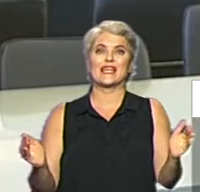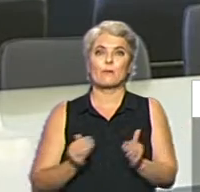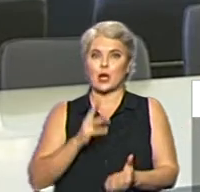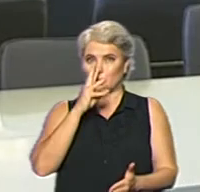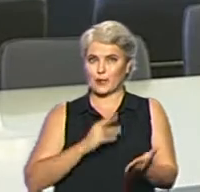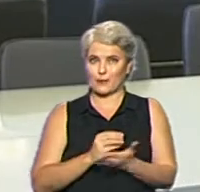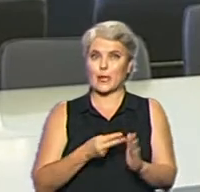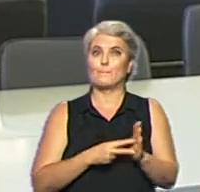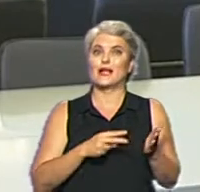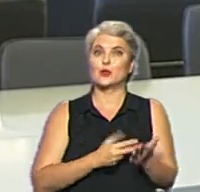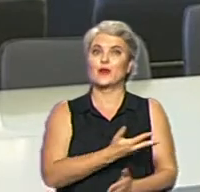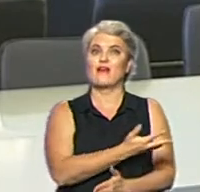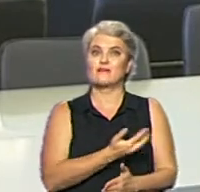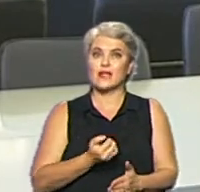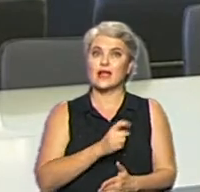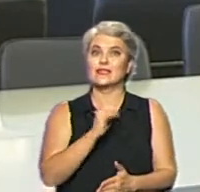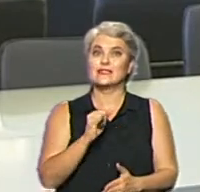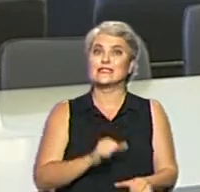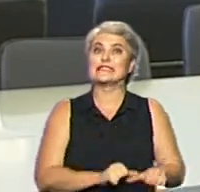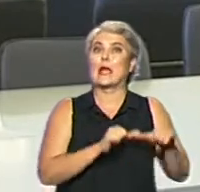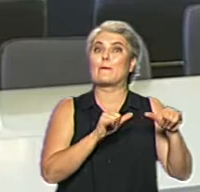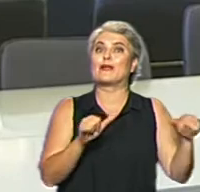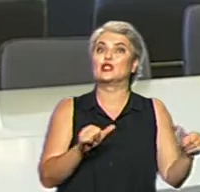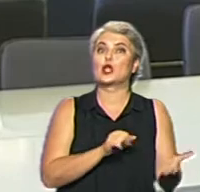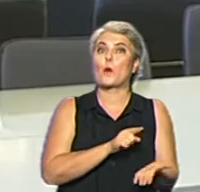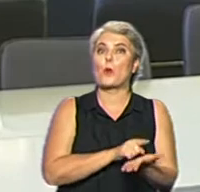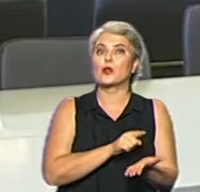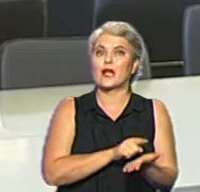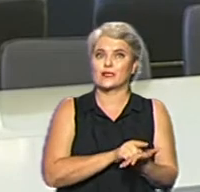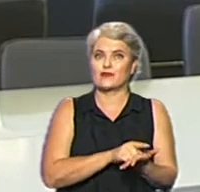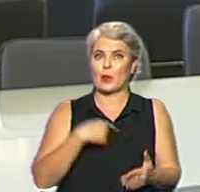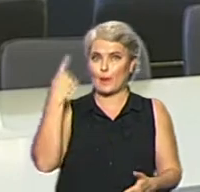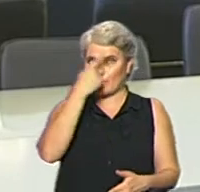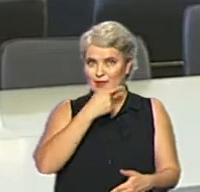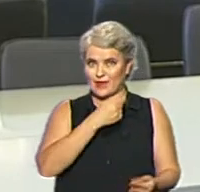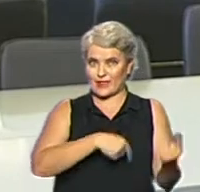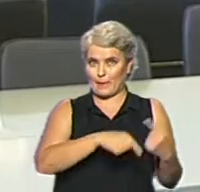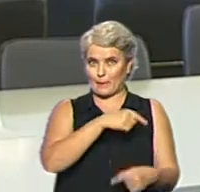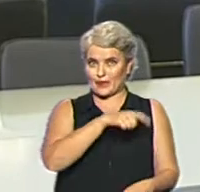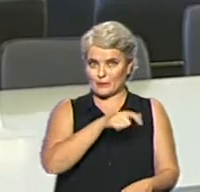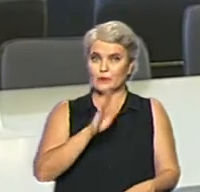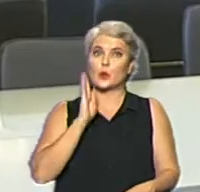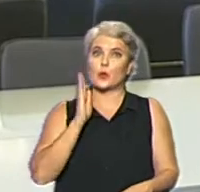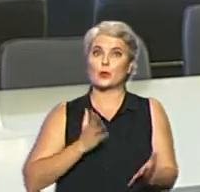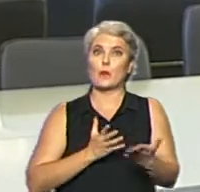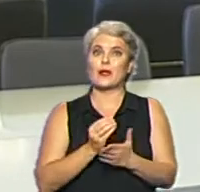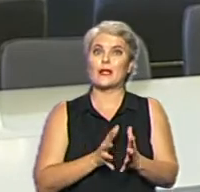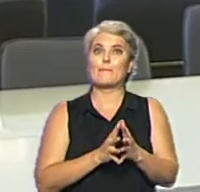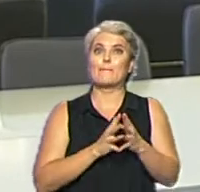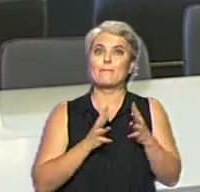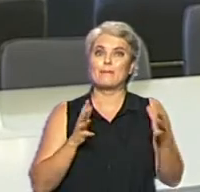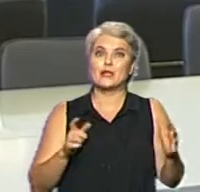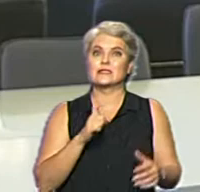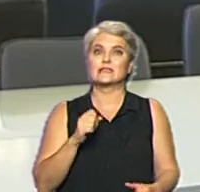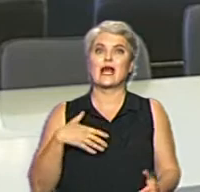брати з збільшення податків, адже приватні підприємці будуть платити більше за своїх офіційно